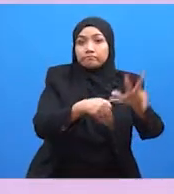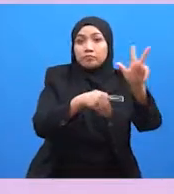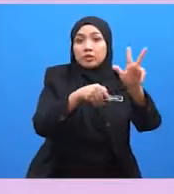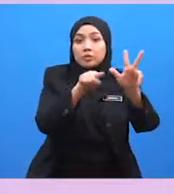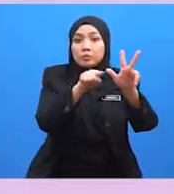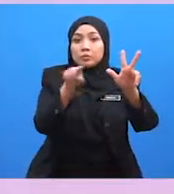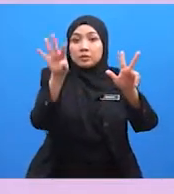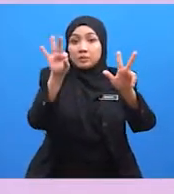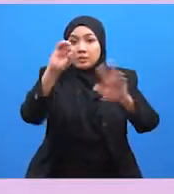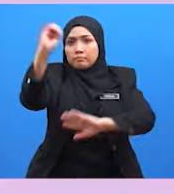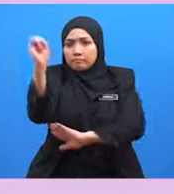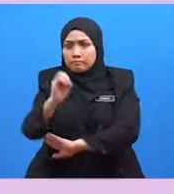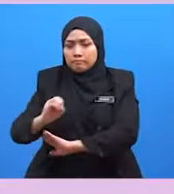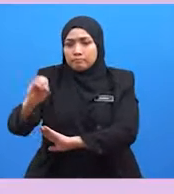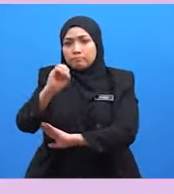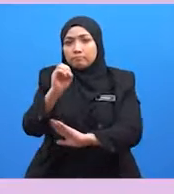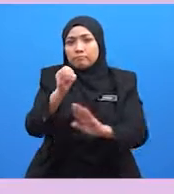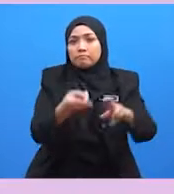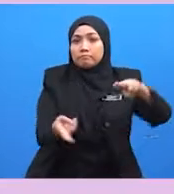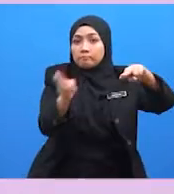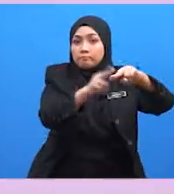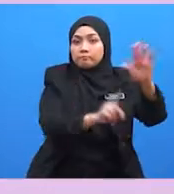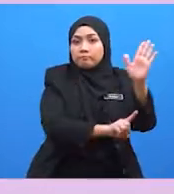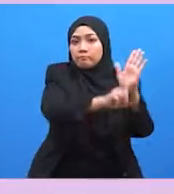3.9% peningkatan seramai